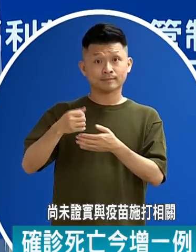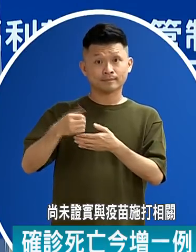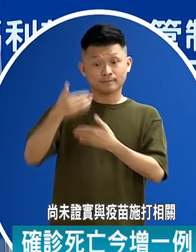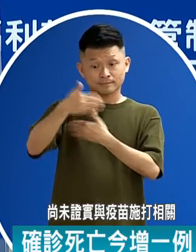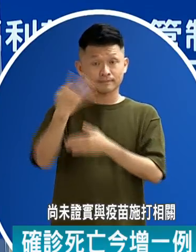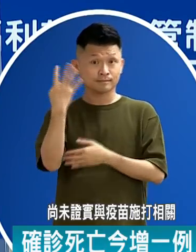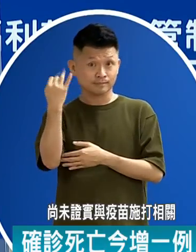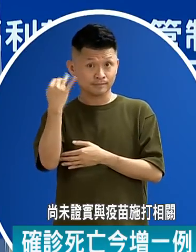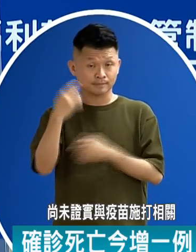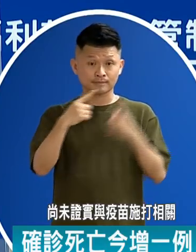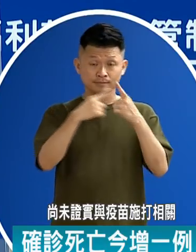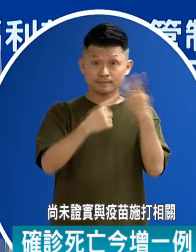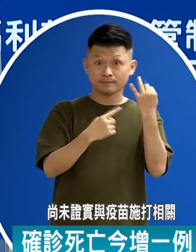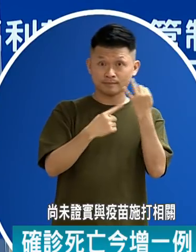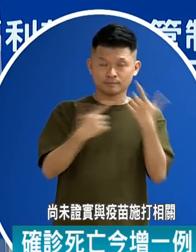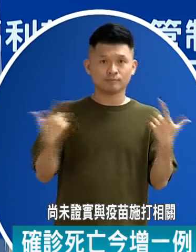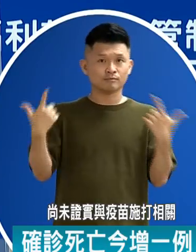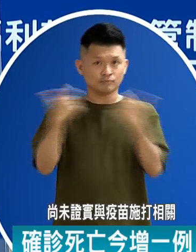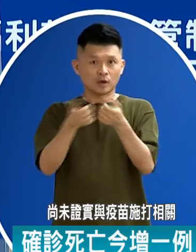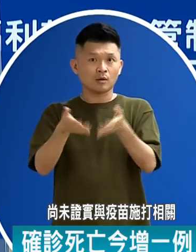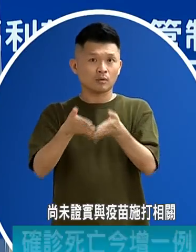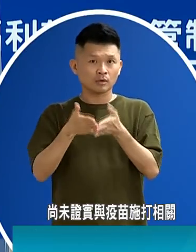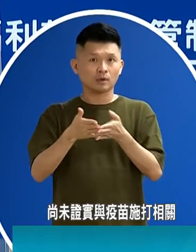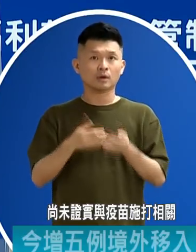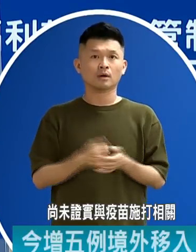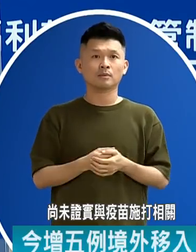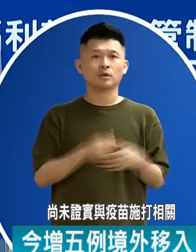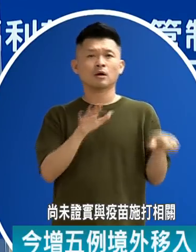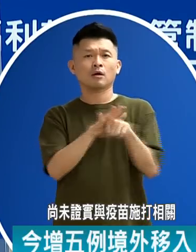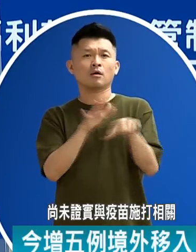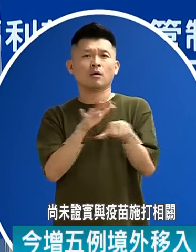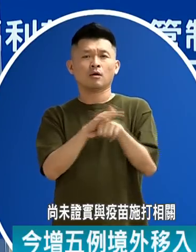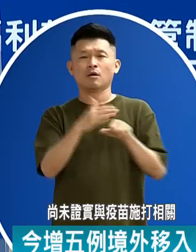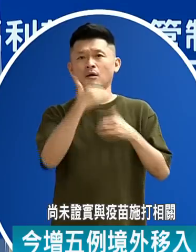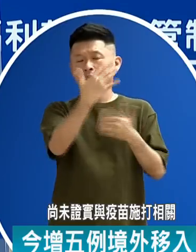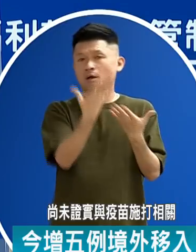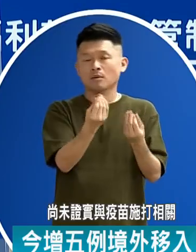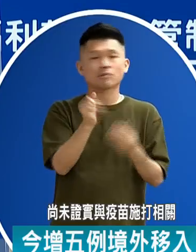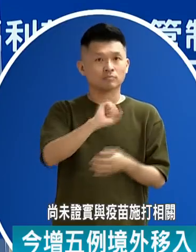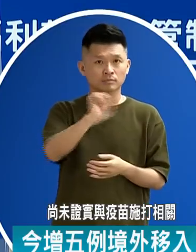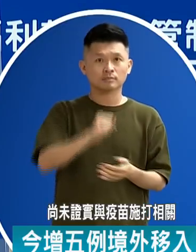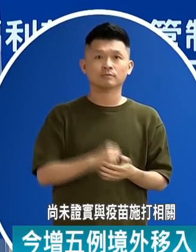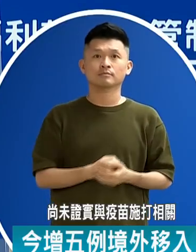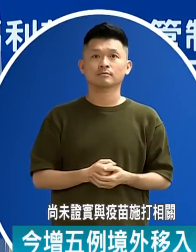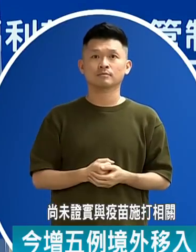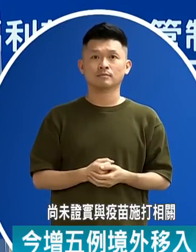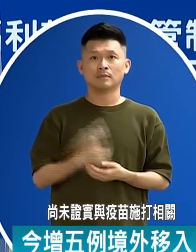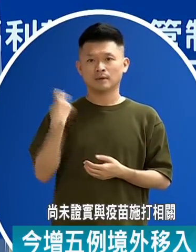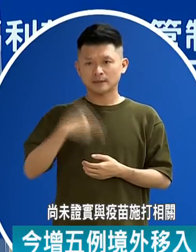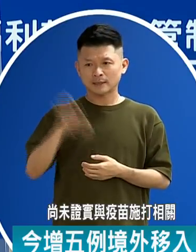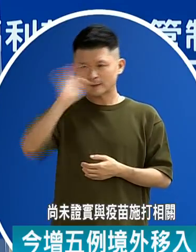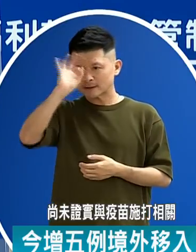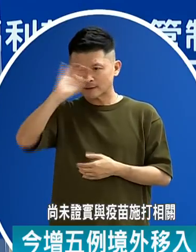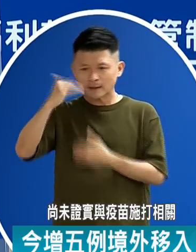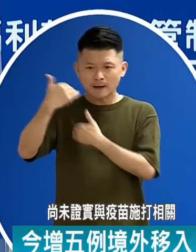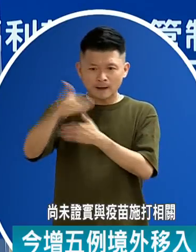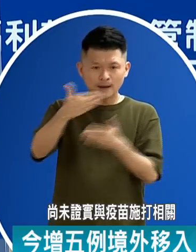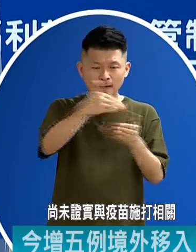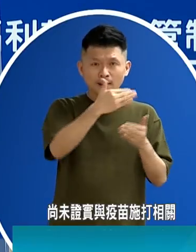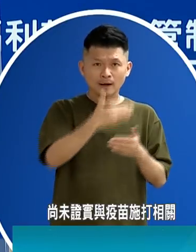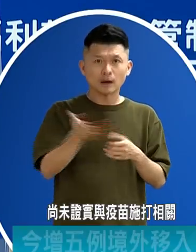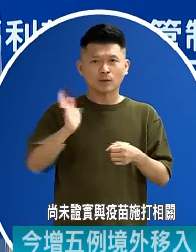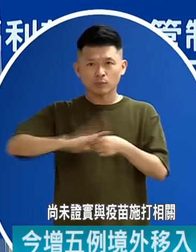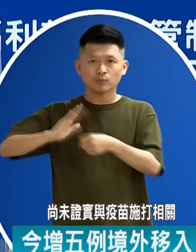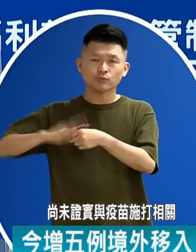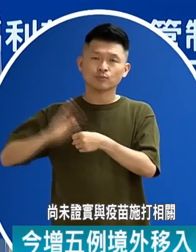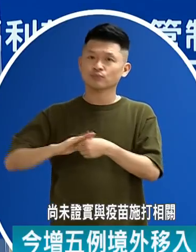能够承受多少的人进来，而不是无限制的人进来，那我们再来用我们的量能再来想办法去